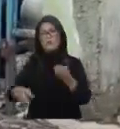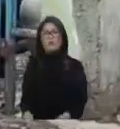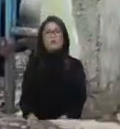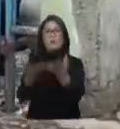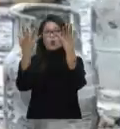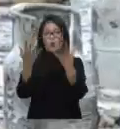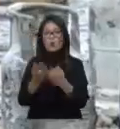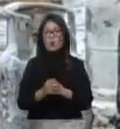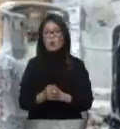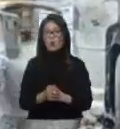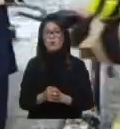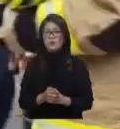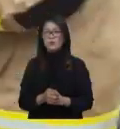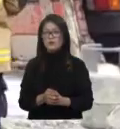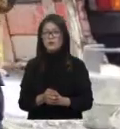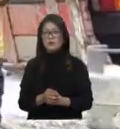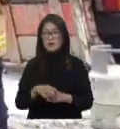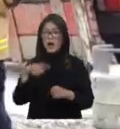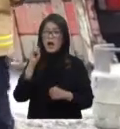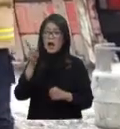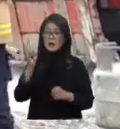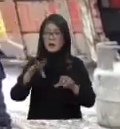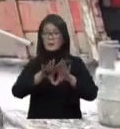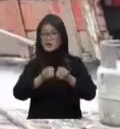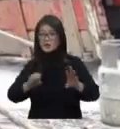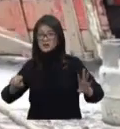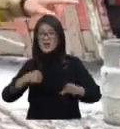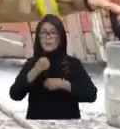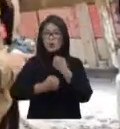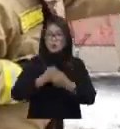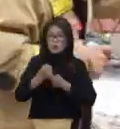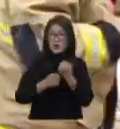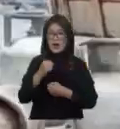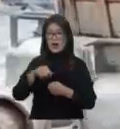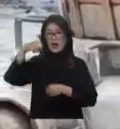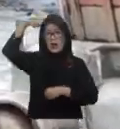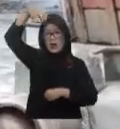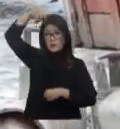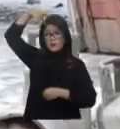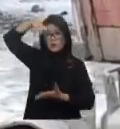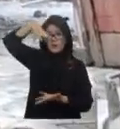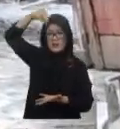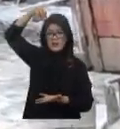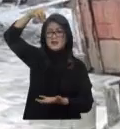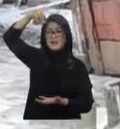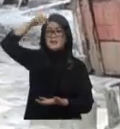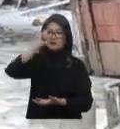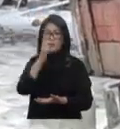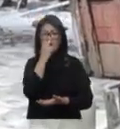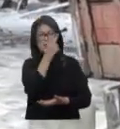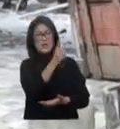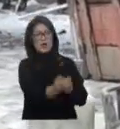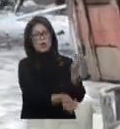karyawan berinisiatif untuk mematikan lampu. Namun hal ini rupanya menjadi awal munculnya percikan api hingga menyebar ke seluruh bawah